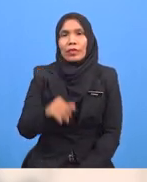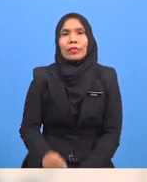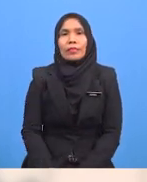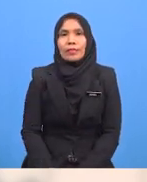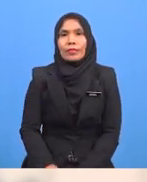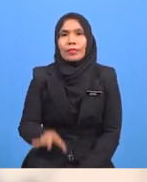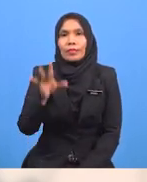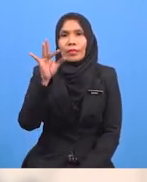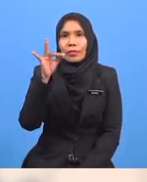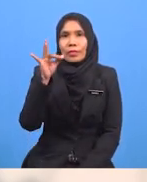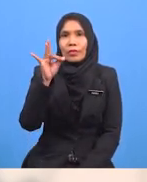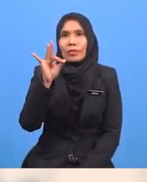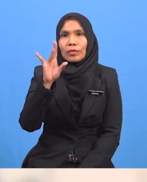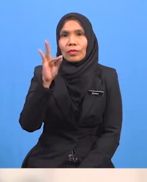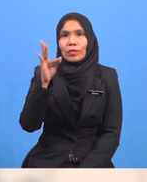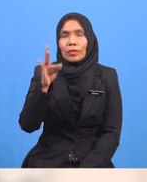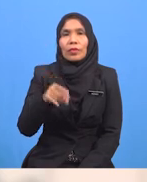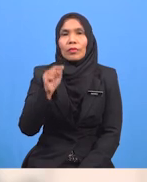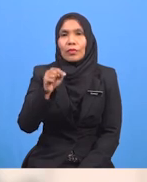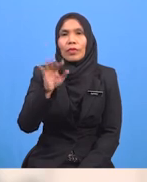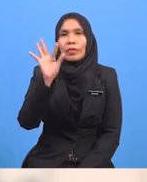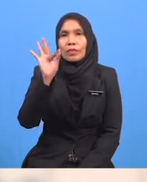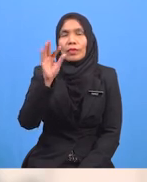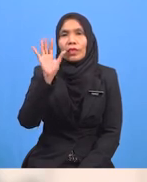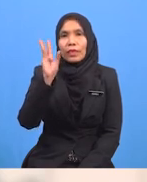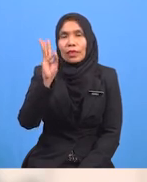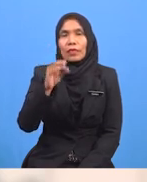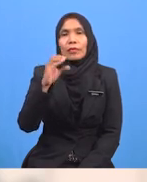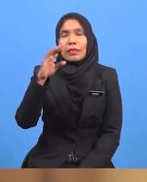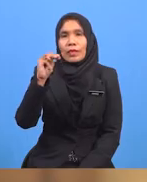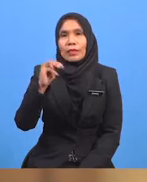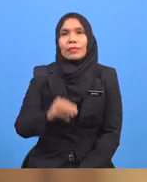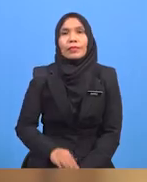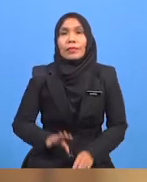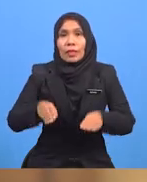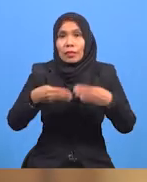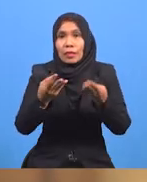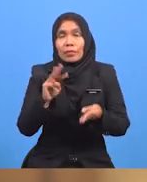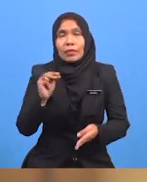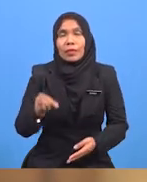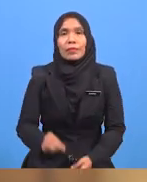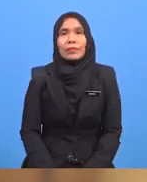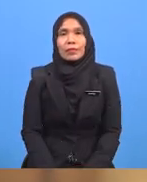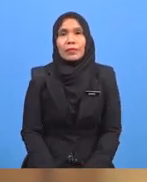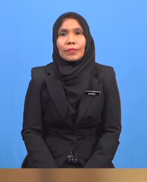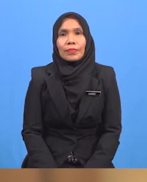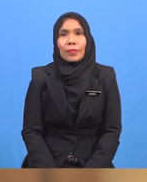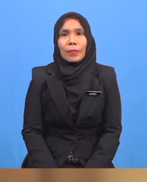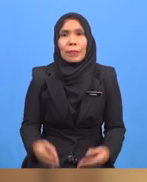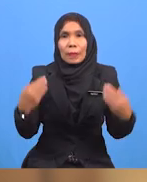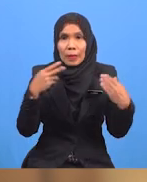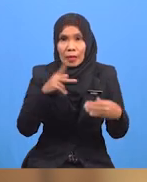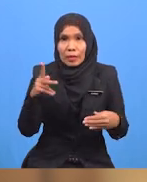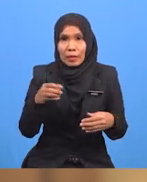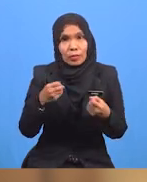17 perpuluhan 9 6 cm Bagaimana murid-murid adegan dan jelas dengan